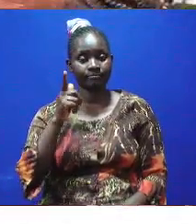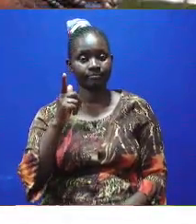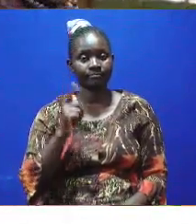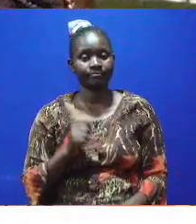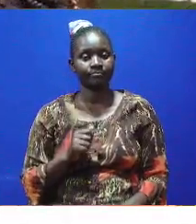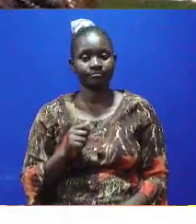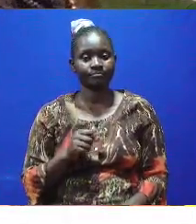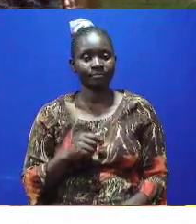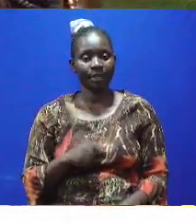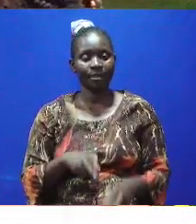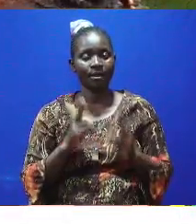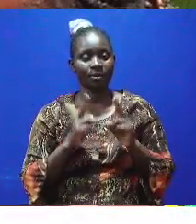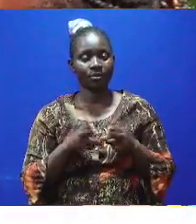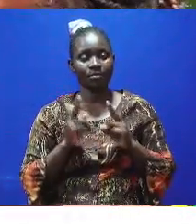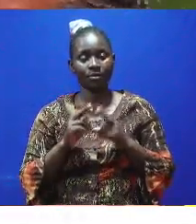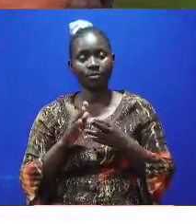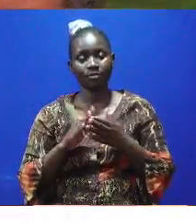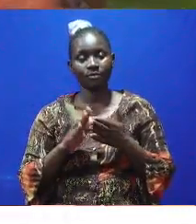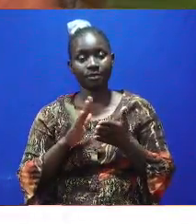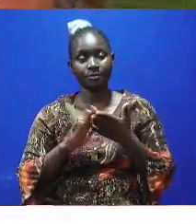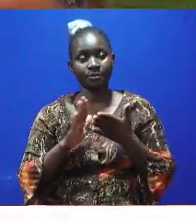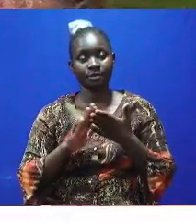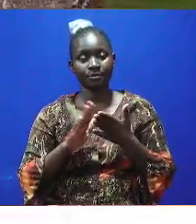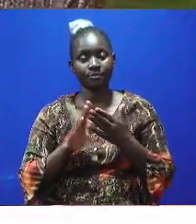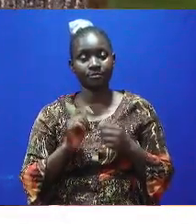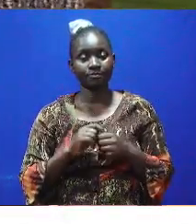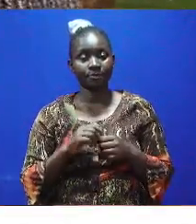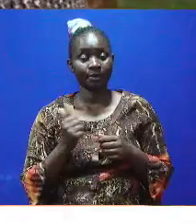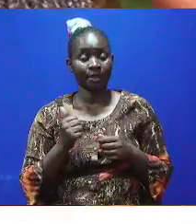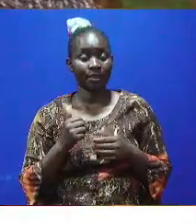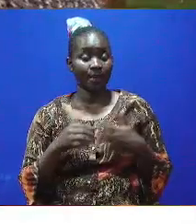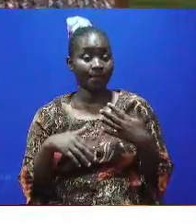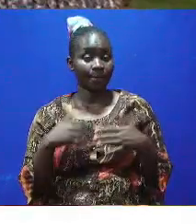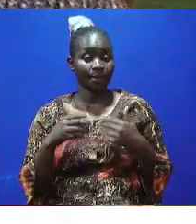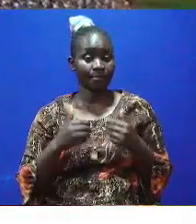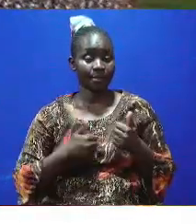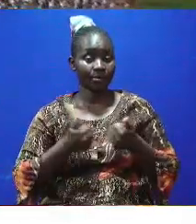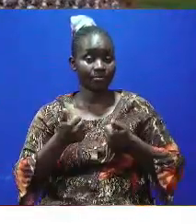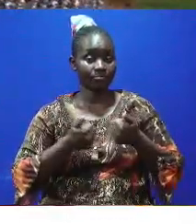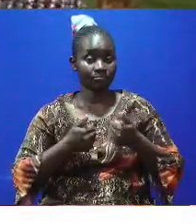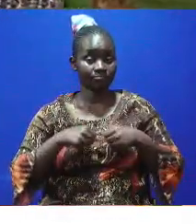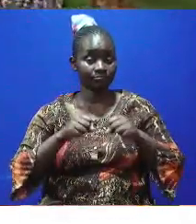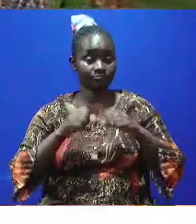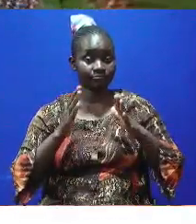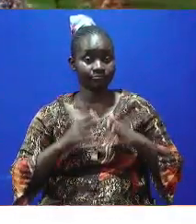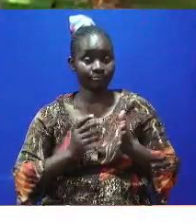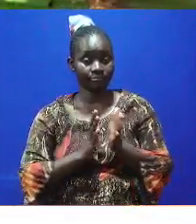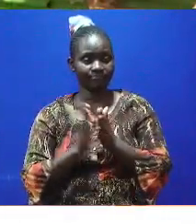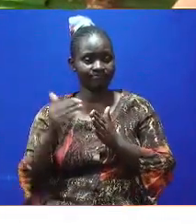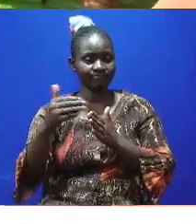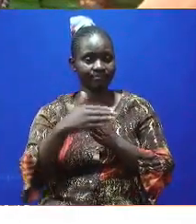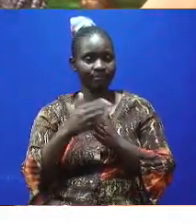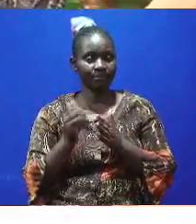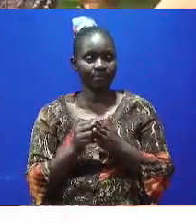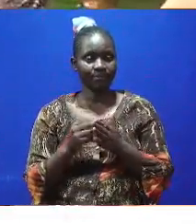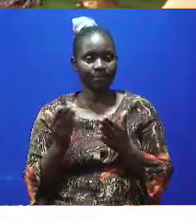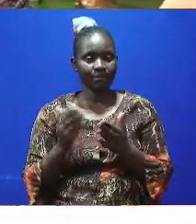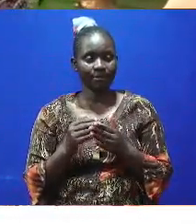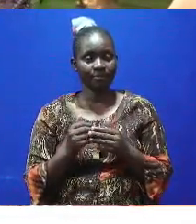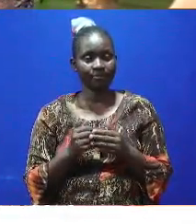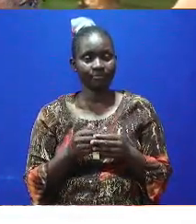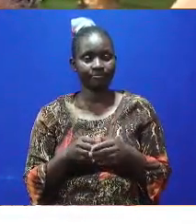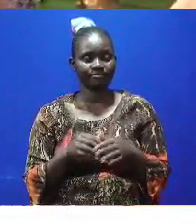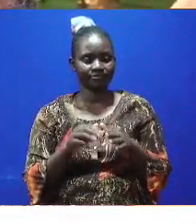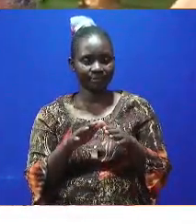yake ya kawaida. Sasa ingawa huyu mtu wa pikipiki alikuwa anakuja kupita akapata hii double cabin iko mbele yake ika slow